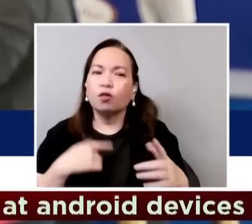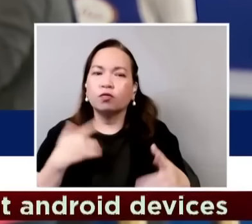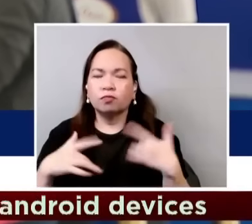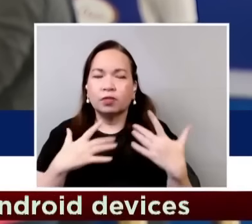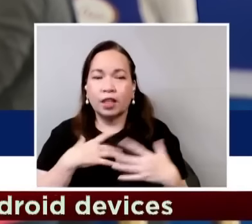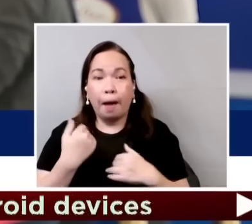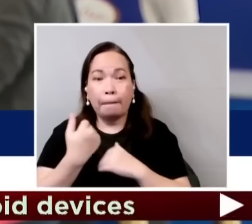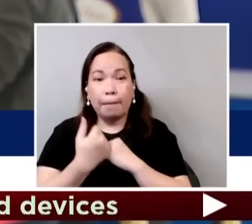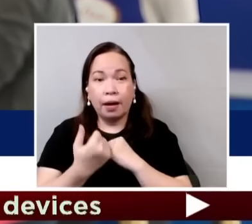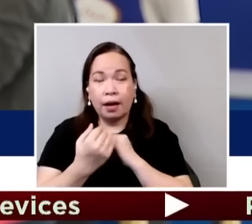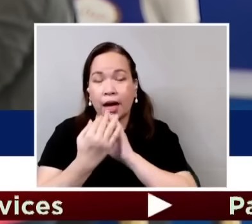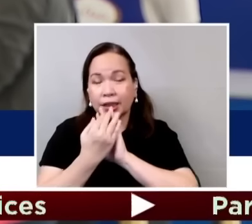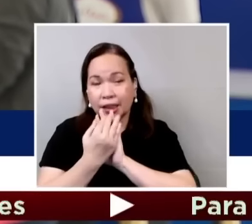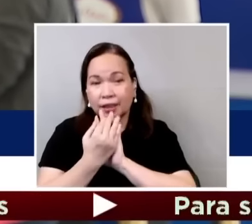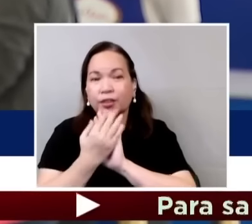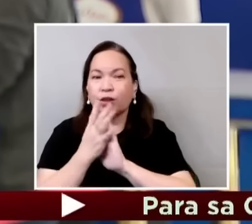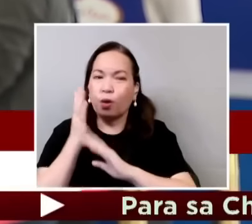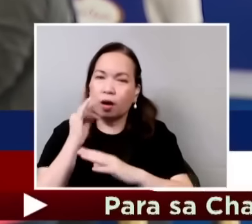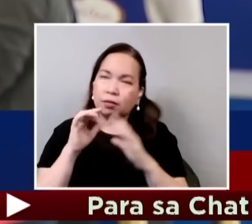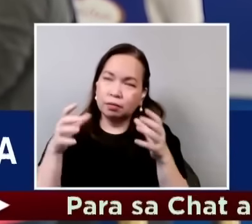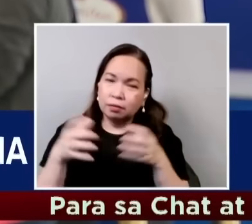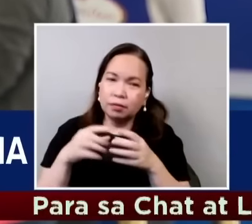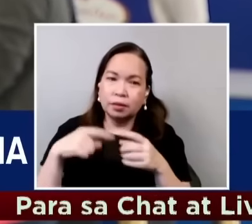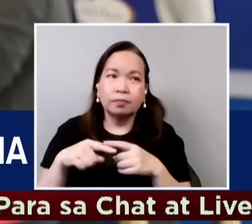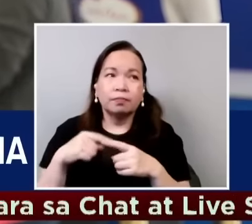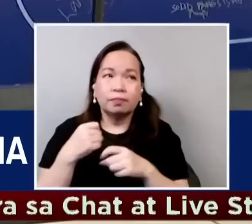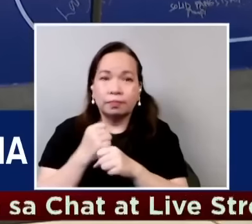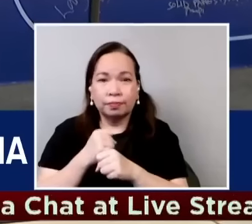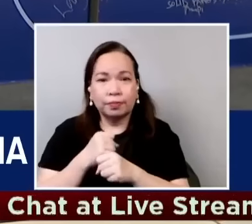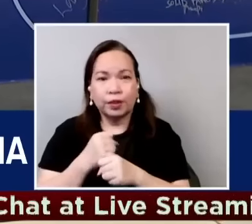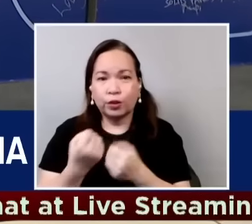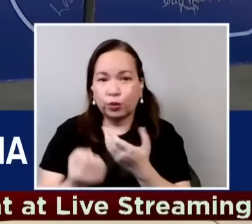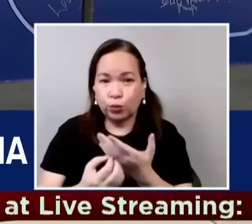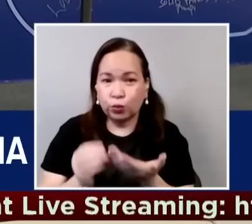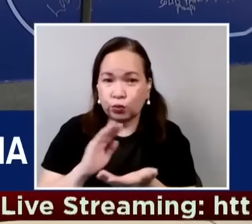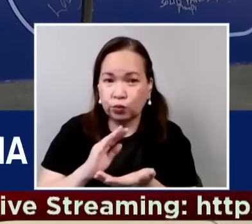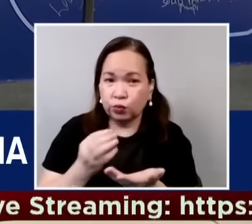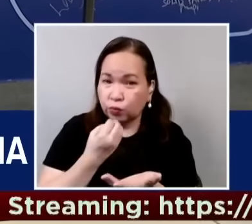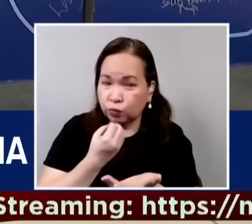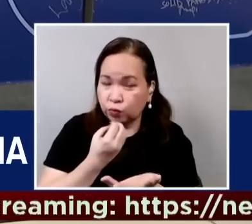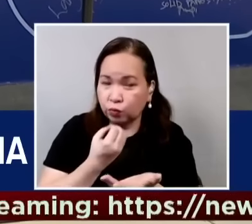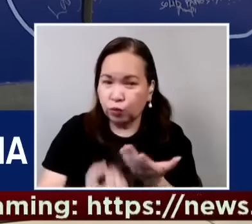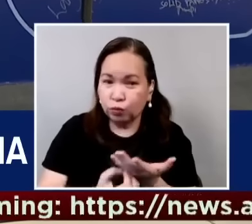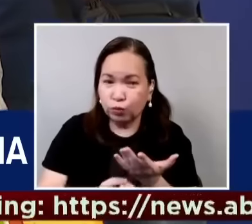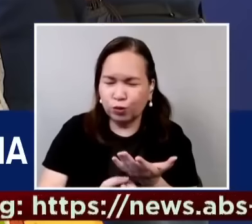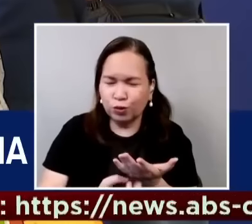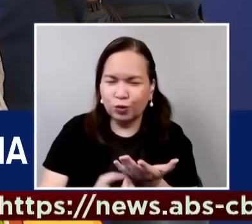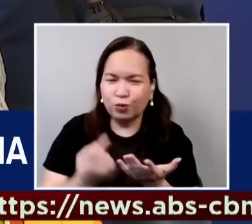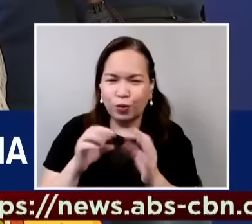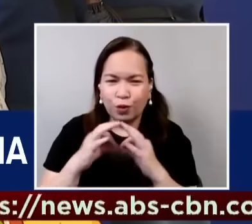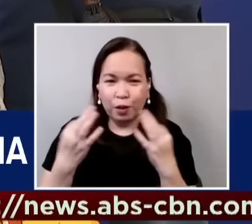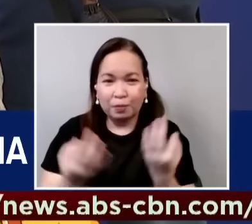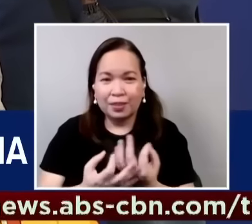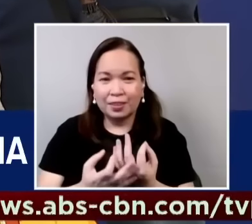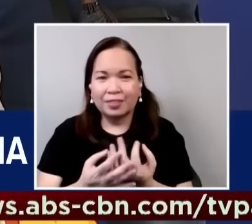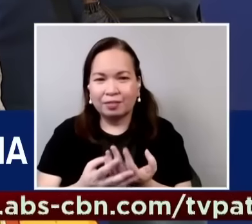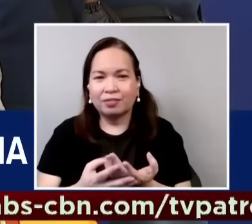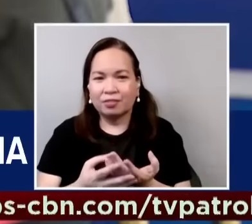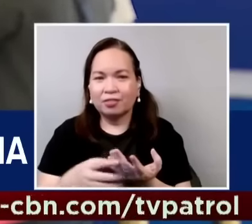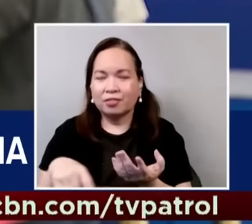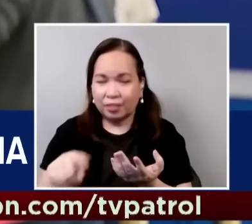kasi usually sa aming bonding, we cook food para sa aming pamilya para mapagsaluhan kung ano man